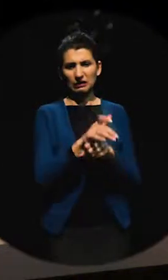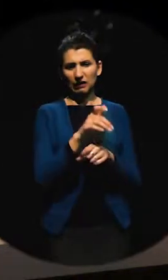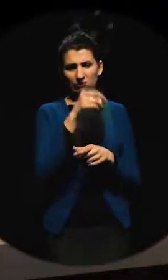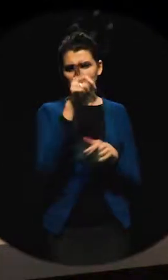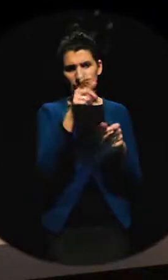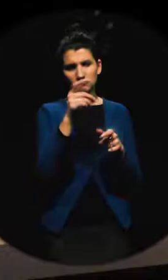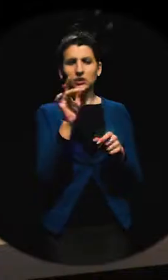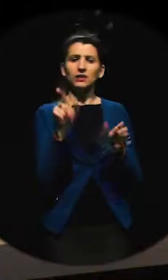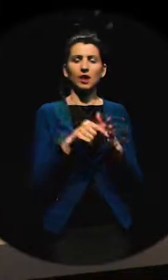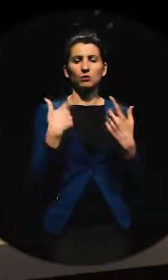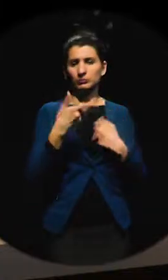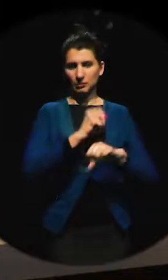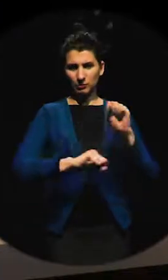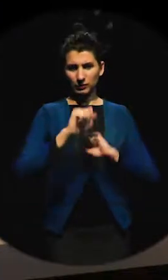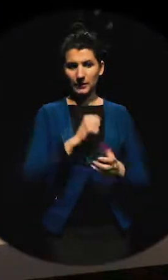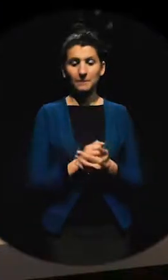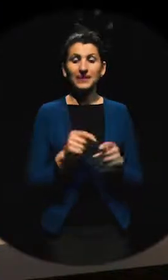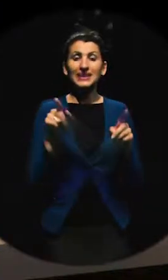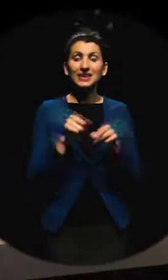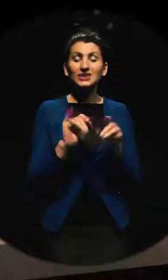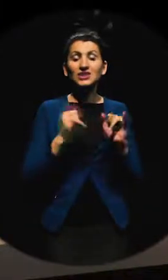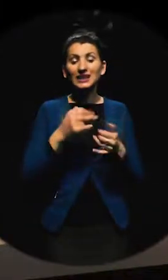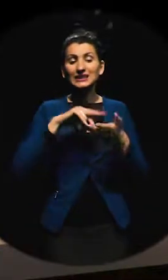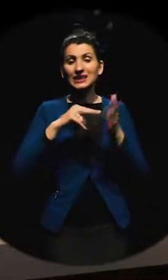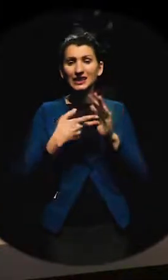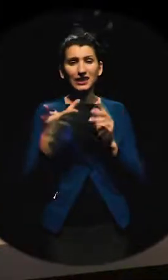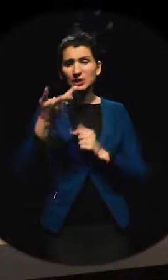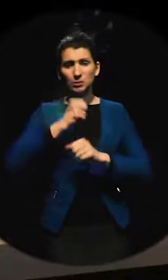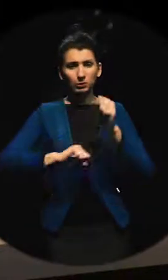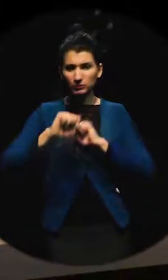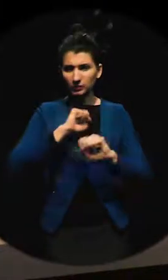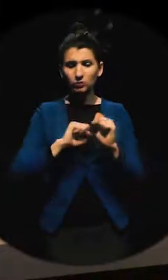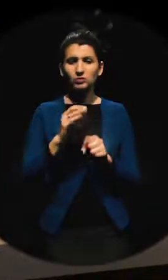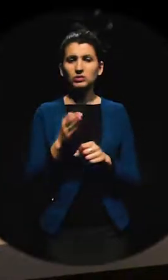spojrzeniu na to, jak strategie reprezentacji niepełnosprawności